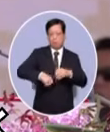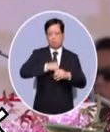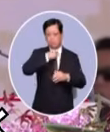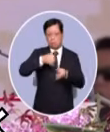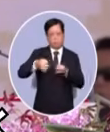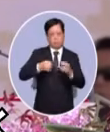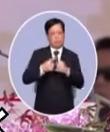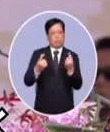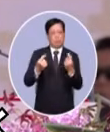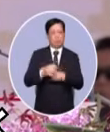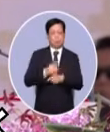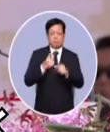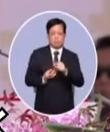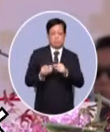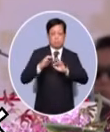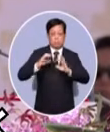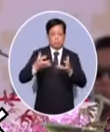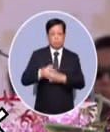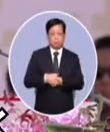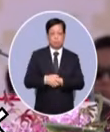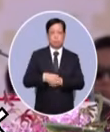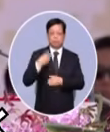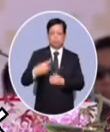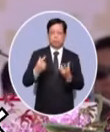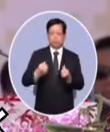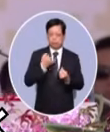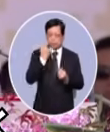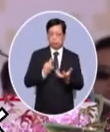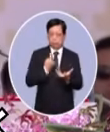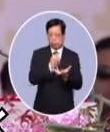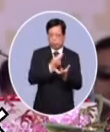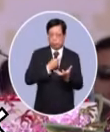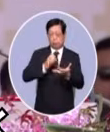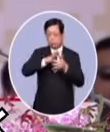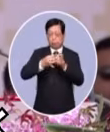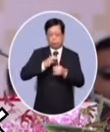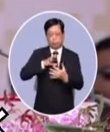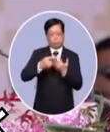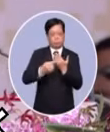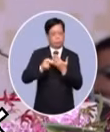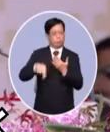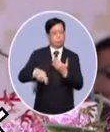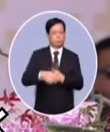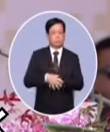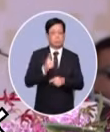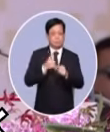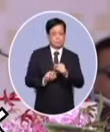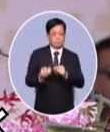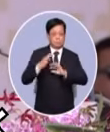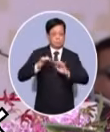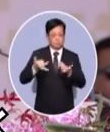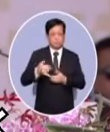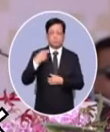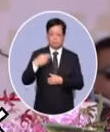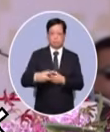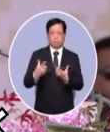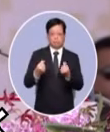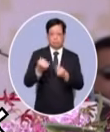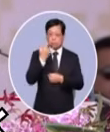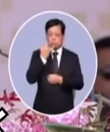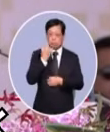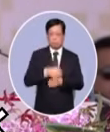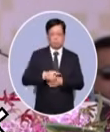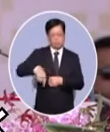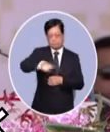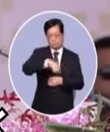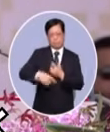收台湾了。 对啊， 不然呢？你怀疑吗？就这么简单的一件事啊。 所以你要说，当然国民政府来到台